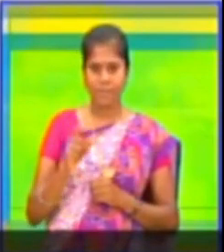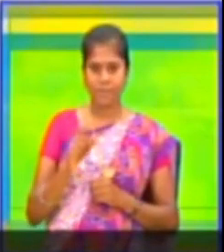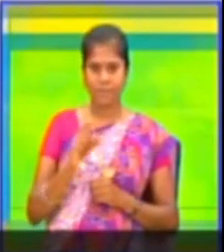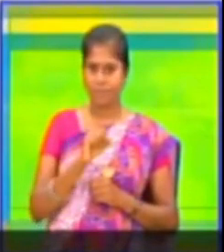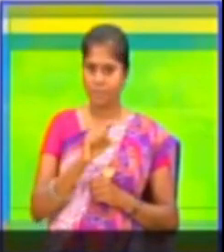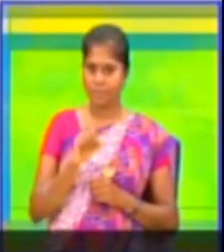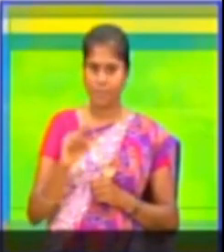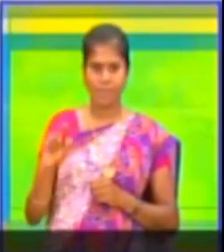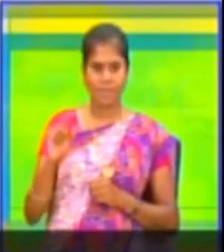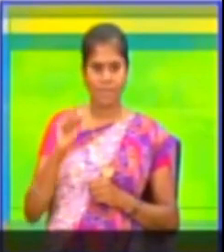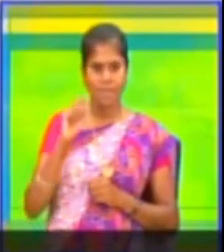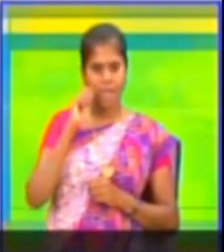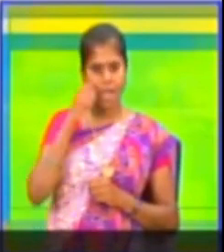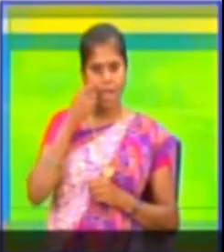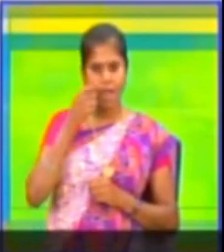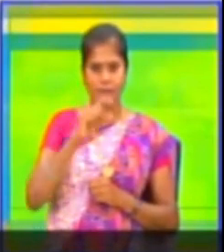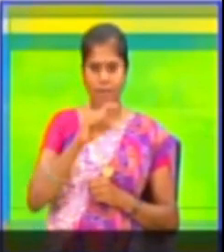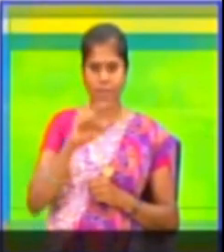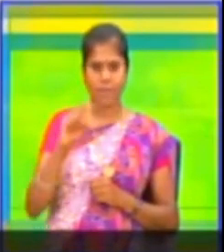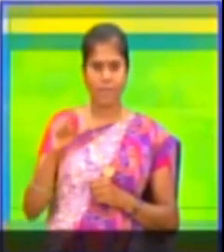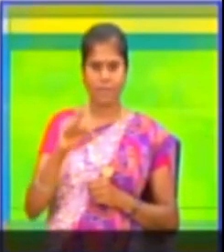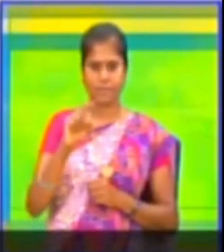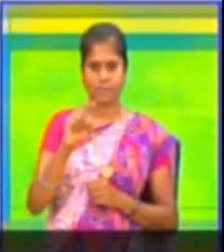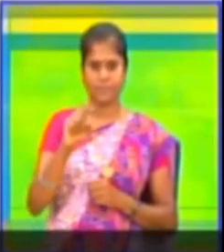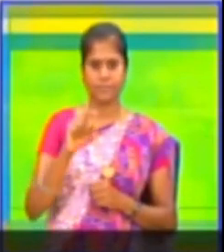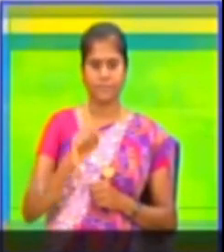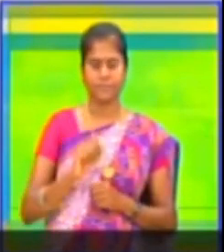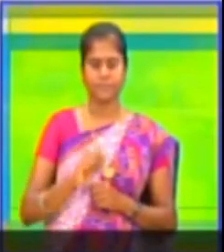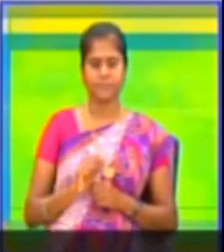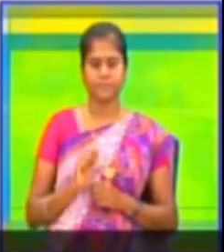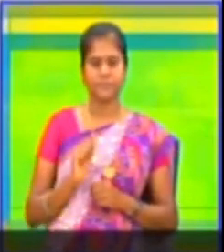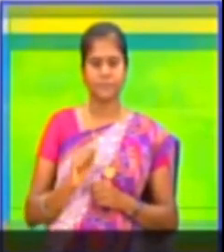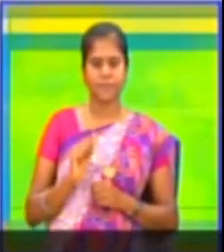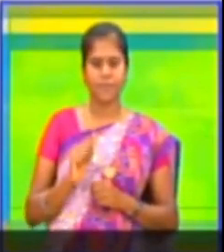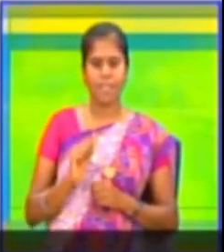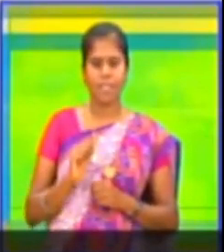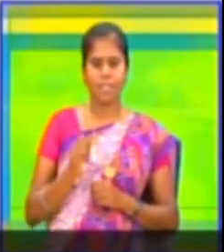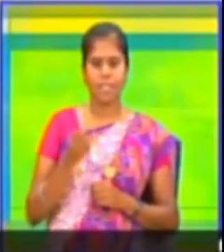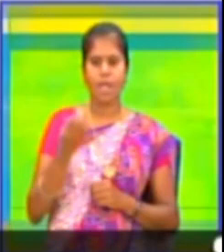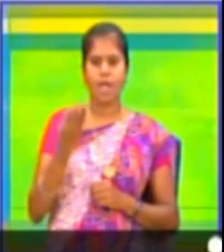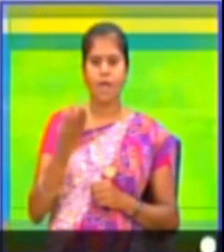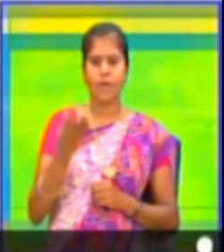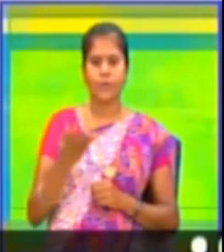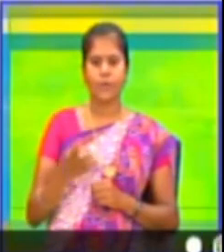கொலம்பஸ். இவர் எந்த வருடம் கண்டுபிடிச்சார்னா